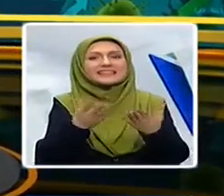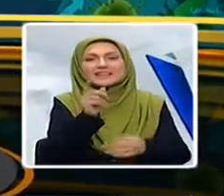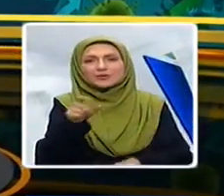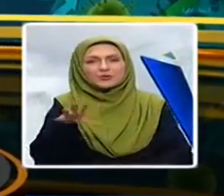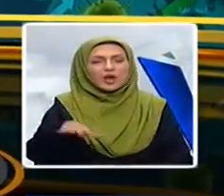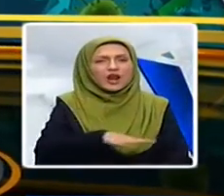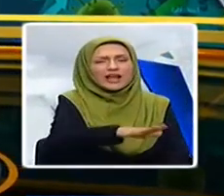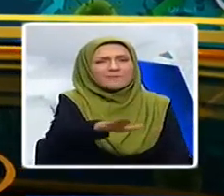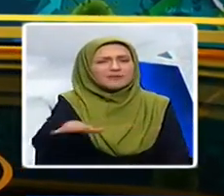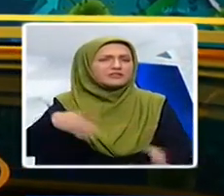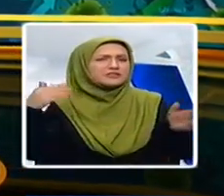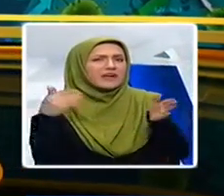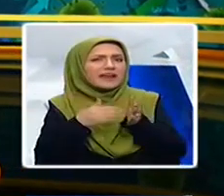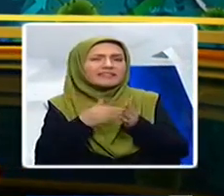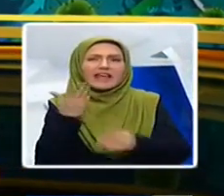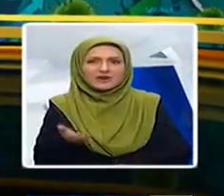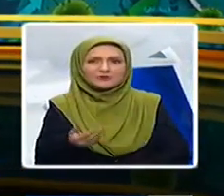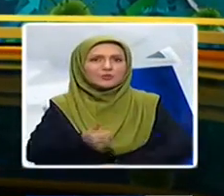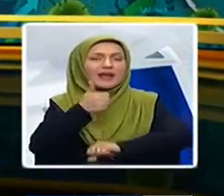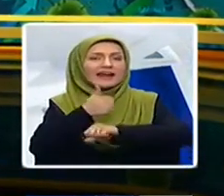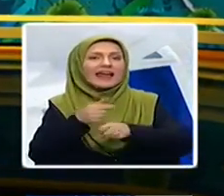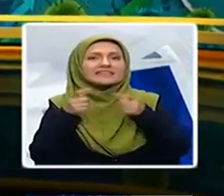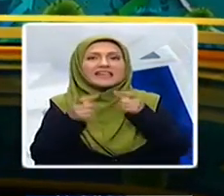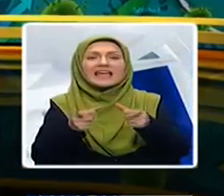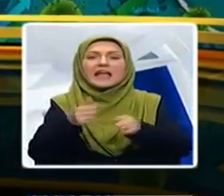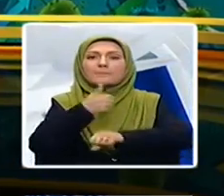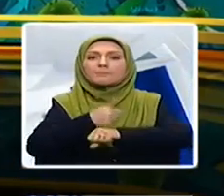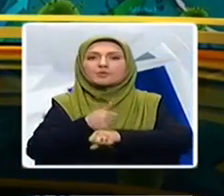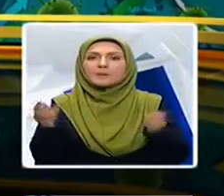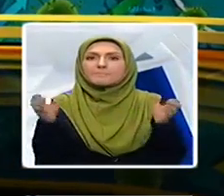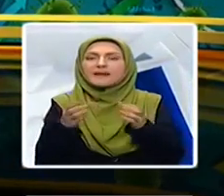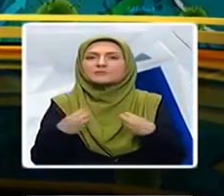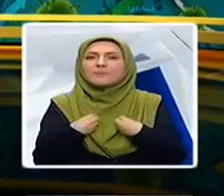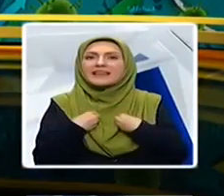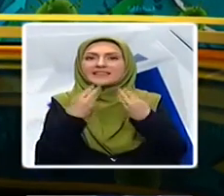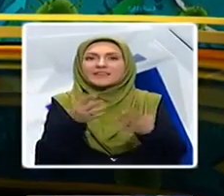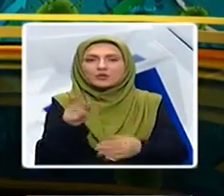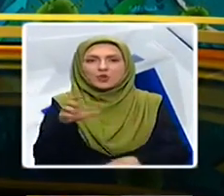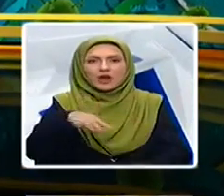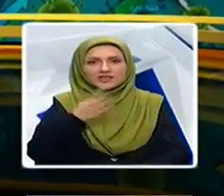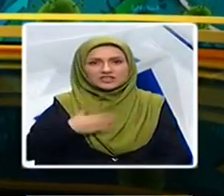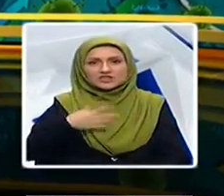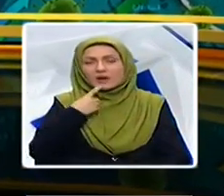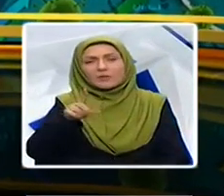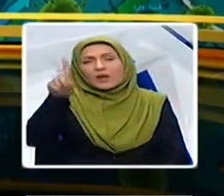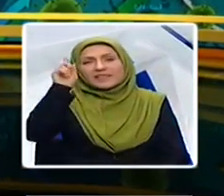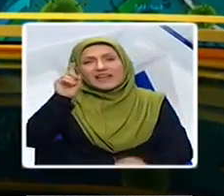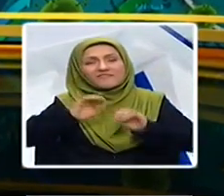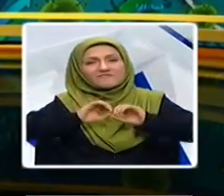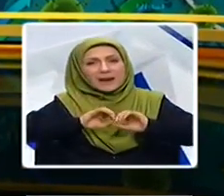کشور کمر همت بستند. رئیس هیئت مدیره مجمع خیرین کشور گفت از اول شیوع کرونا تا